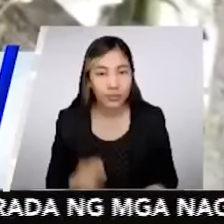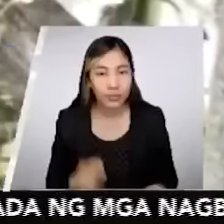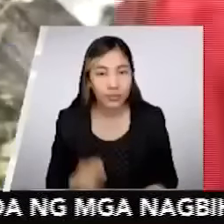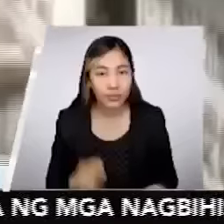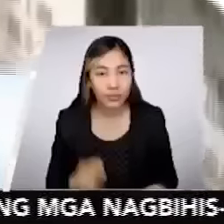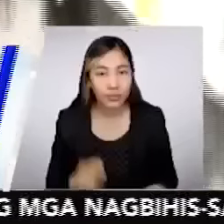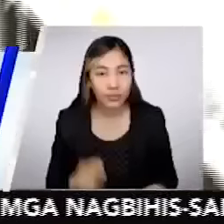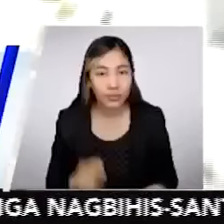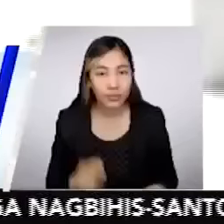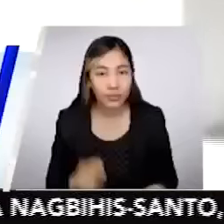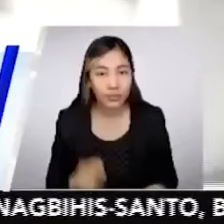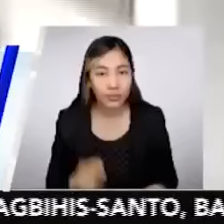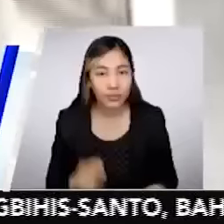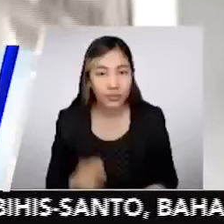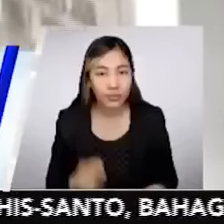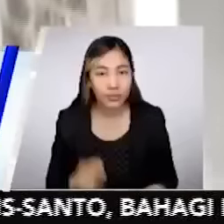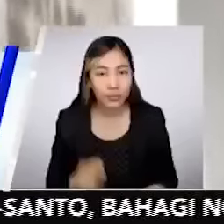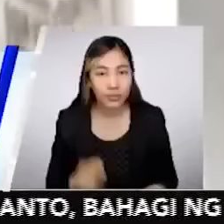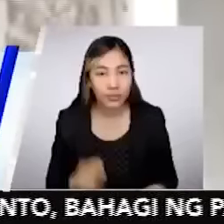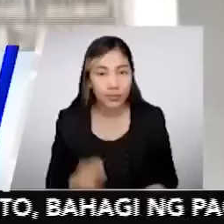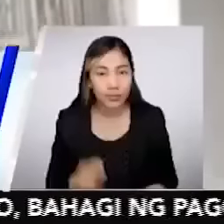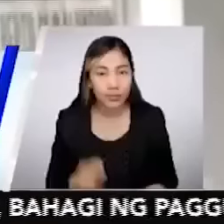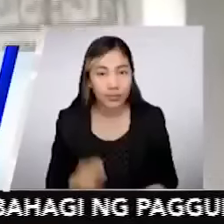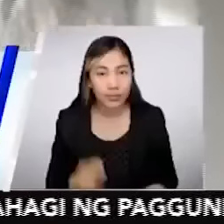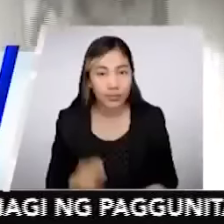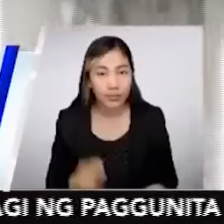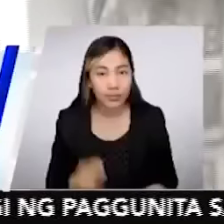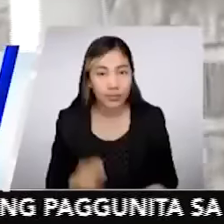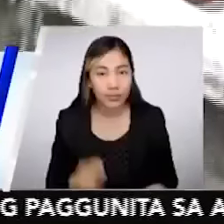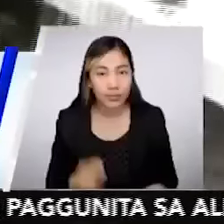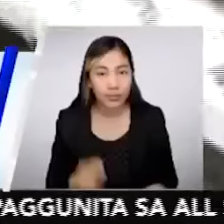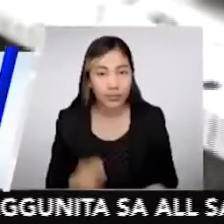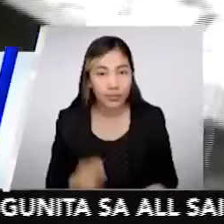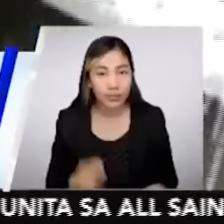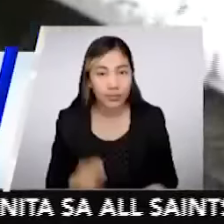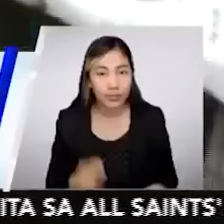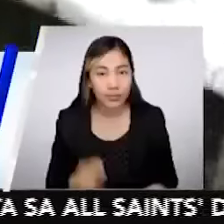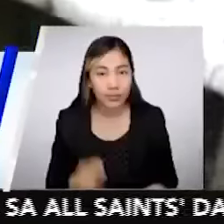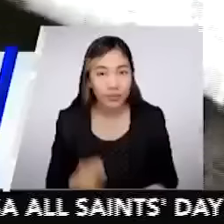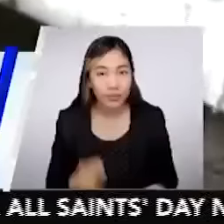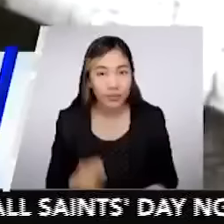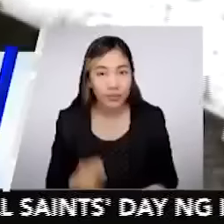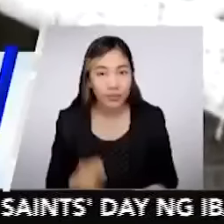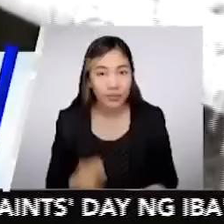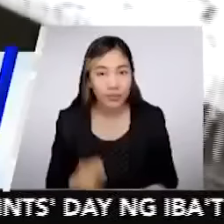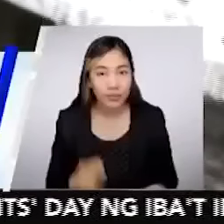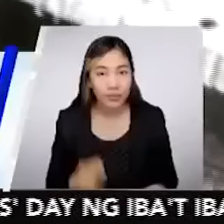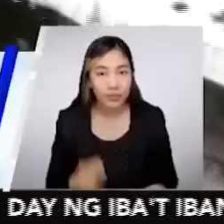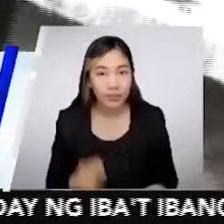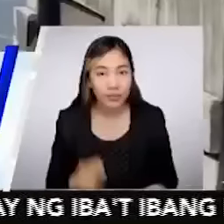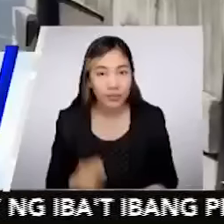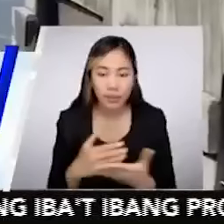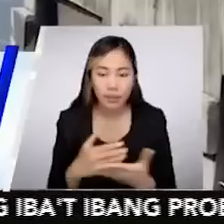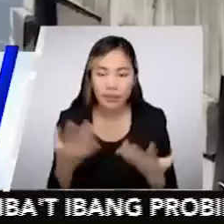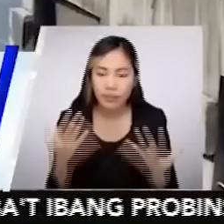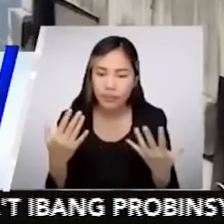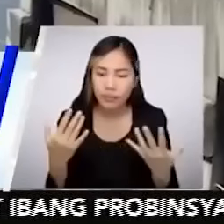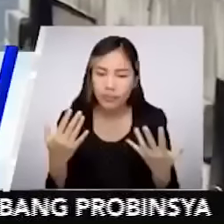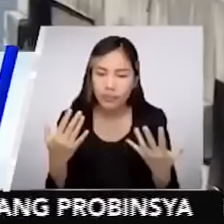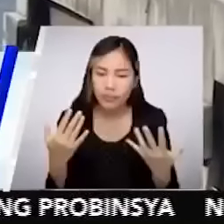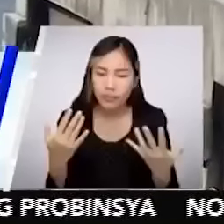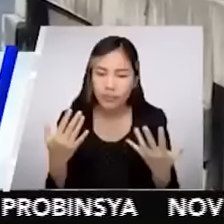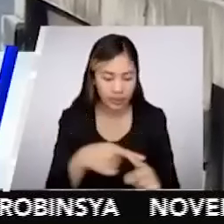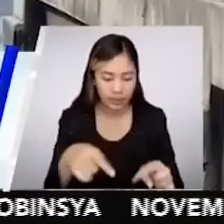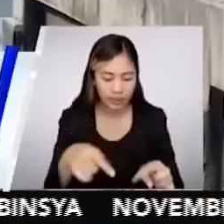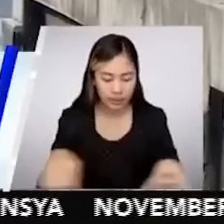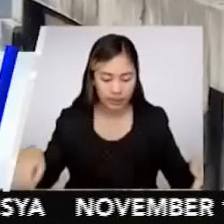na halos umulan dito sa Dagupan kaya naman ilang puntod ang lubog pa rin sa baha. Kaya si Aling Rosalie piniling tumawid sa